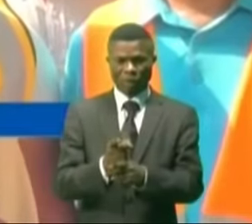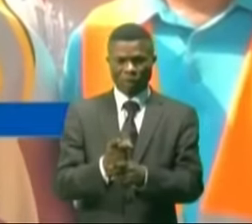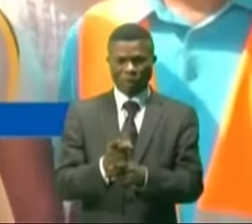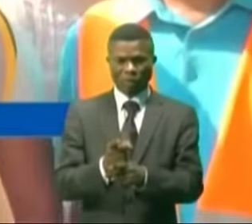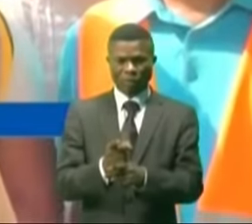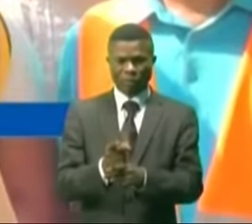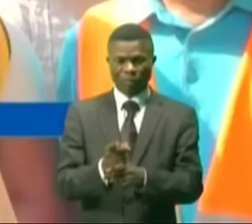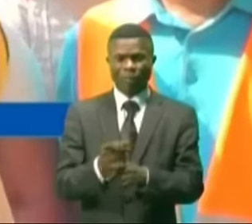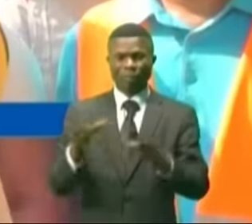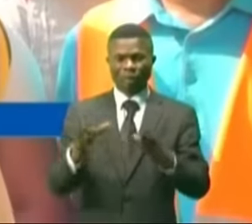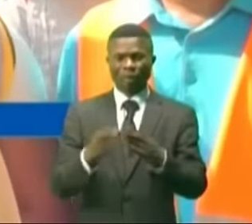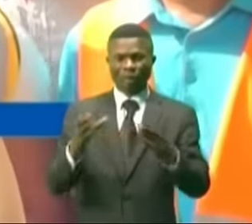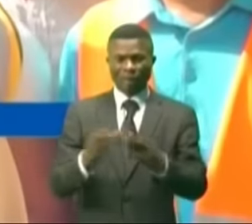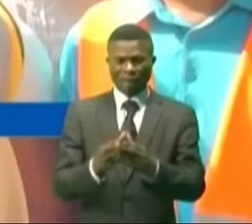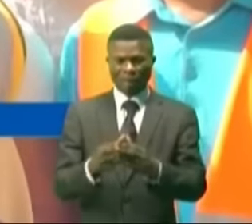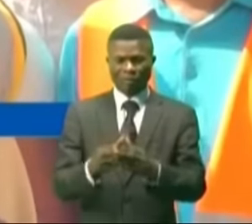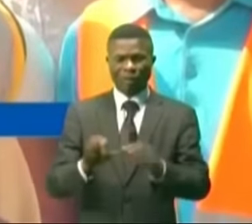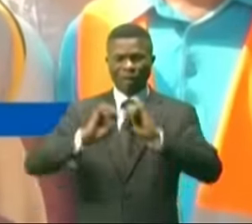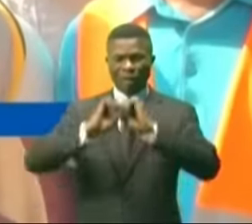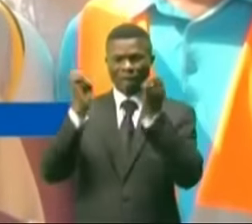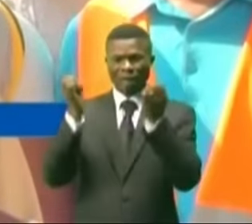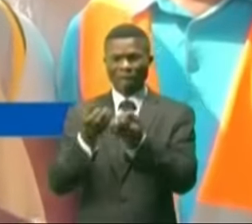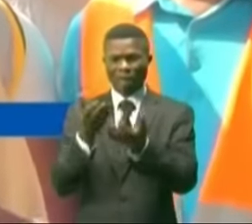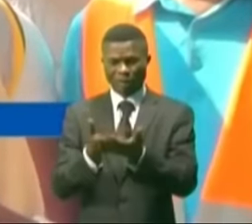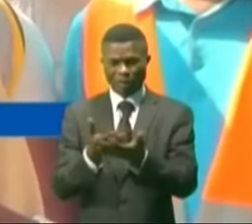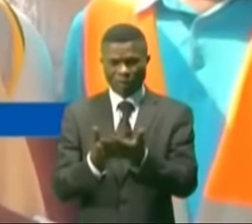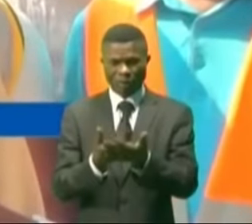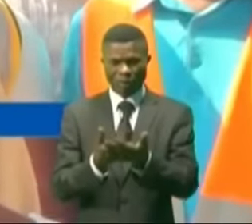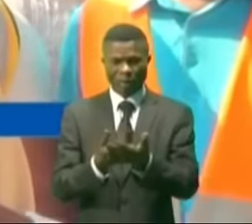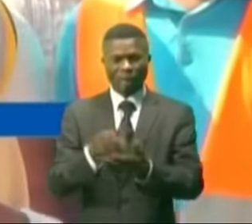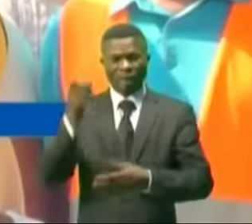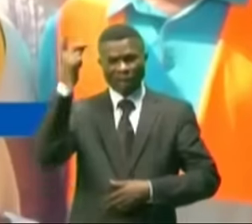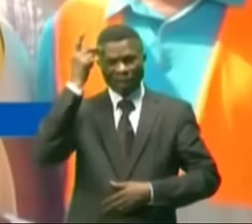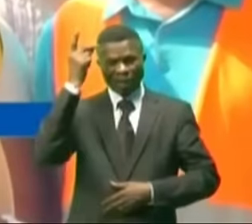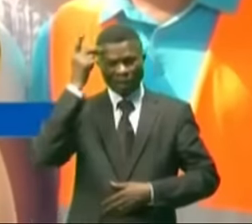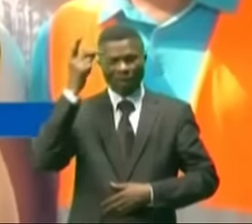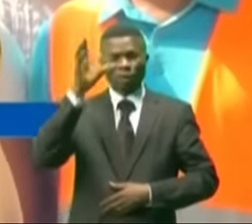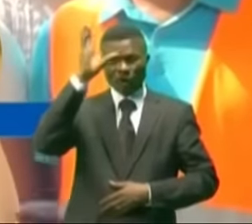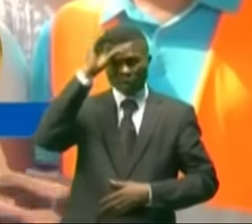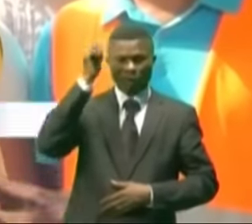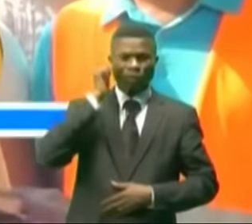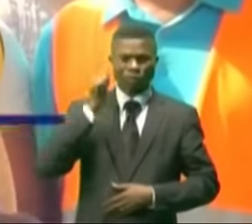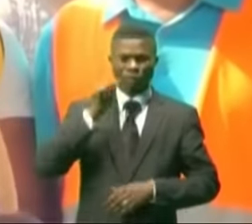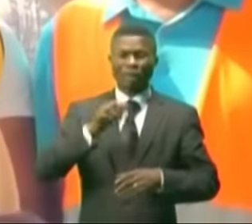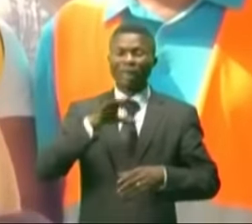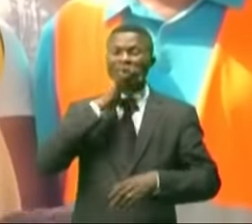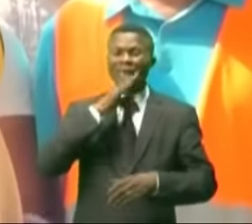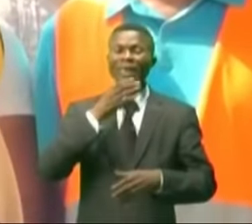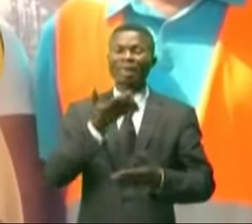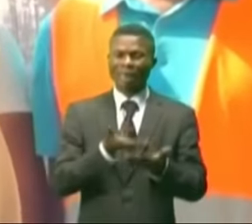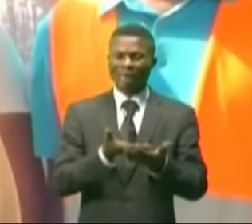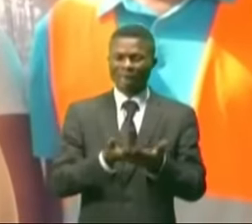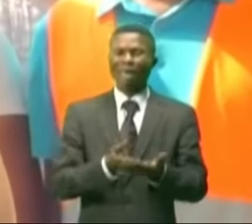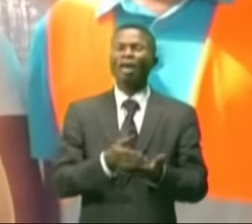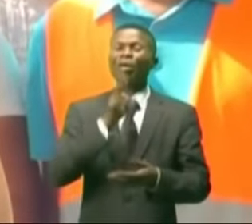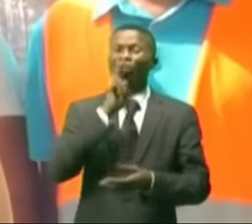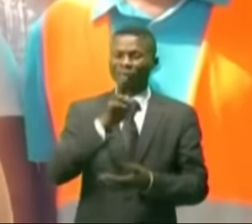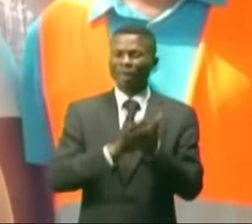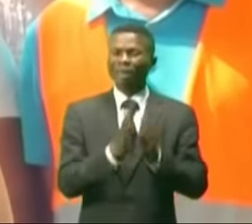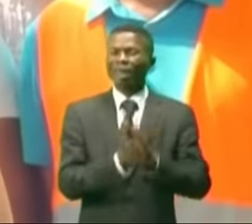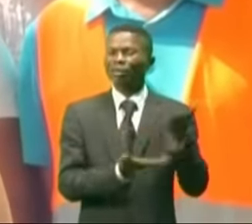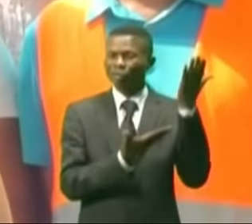population gabienne et quinoise en général que leurs déchets ont de la valeur. Et il